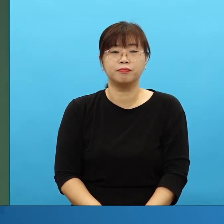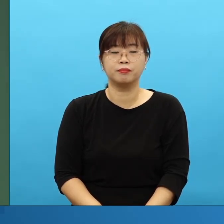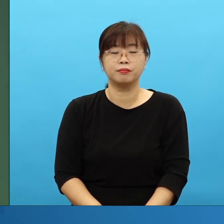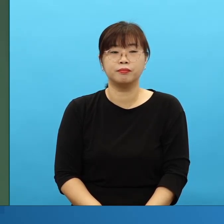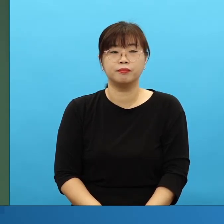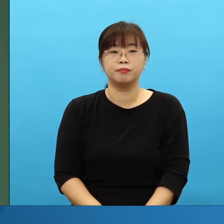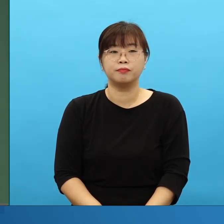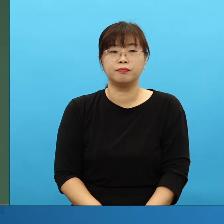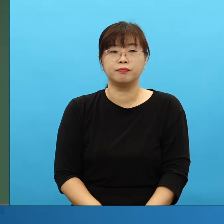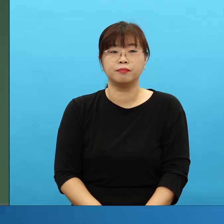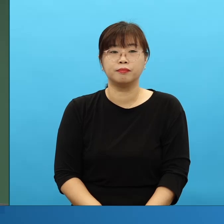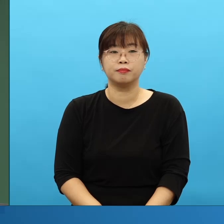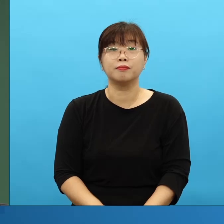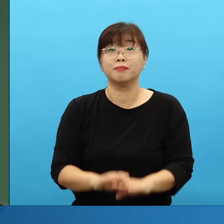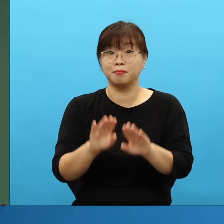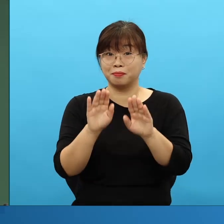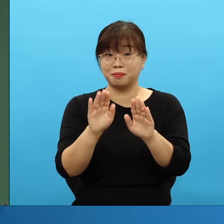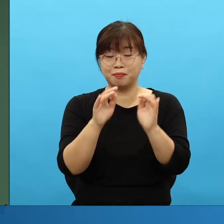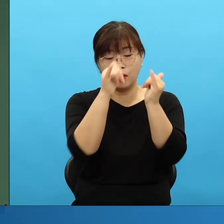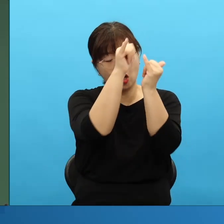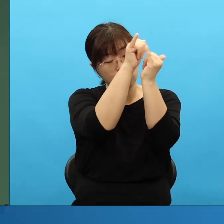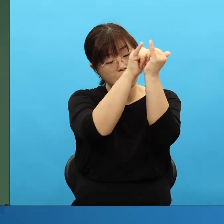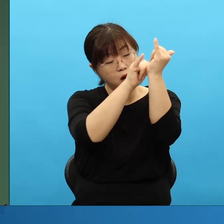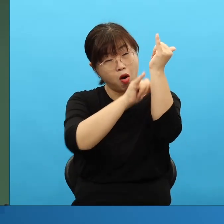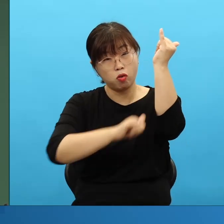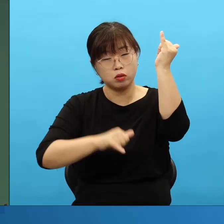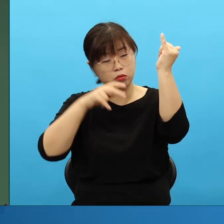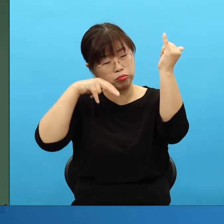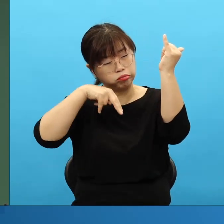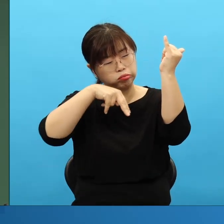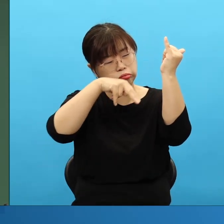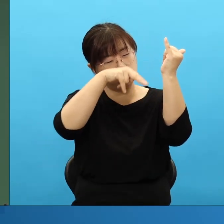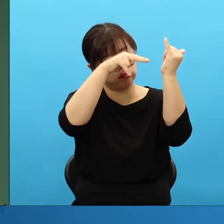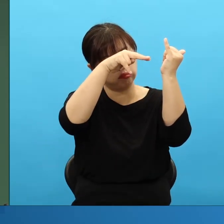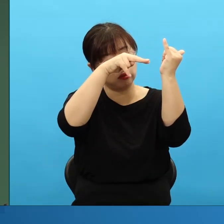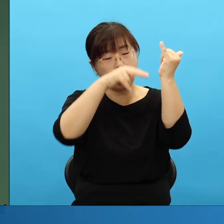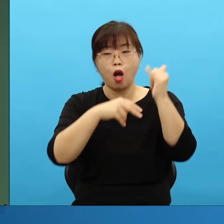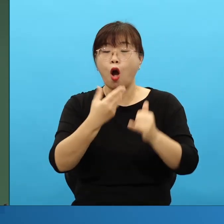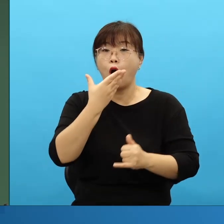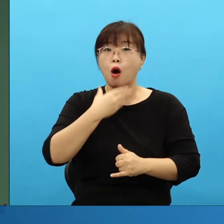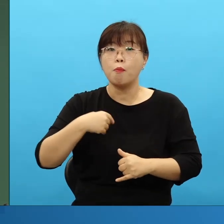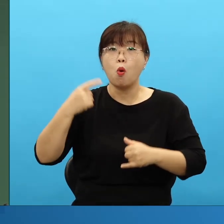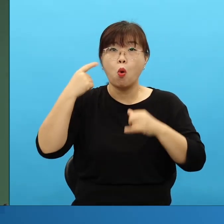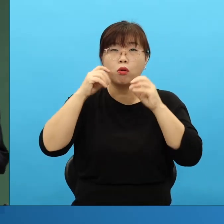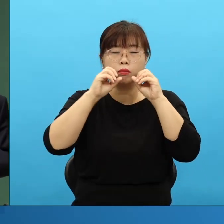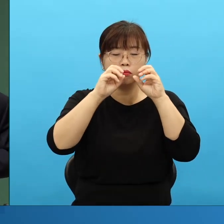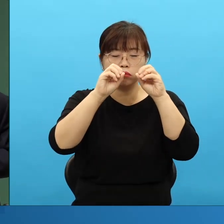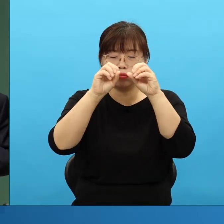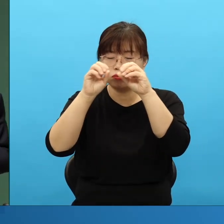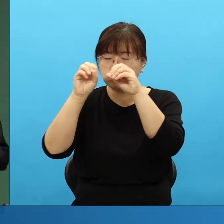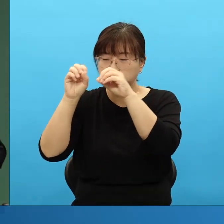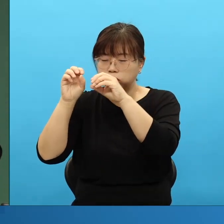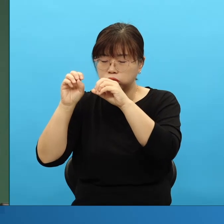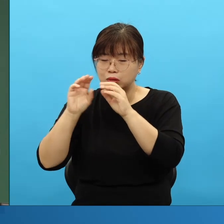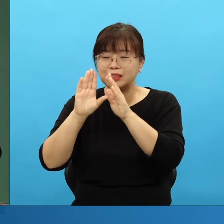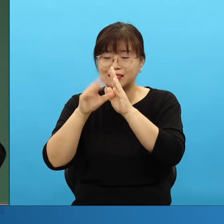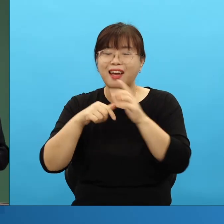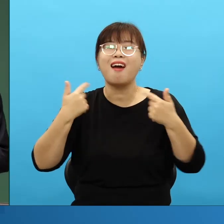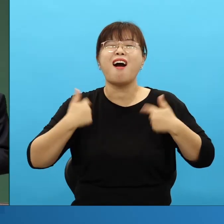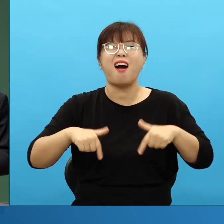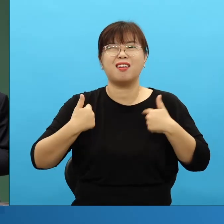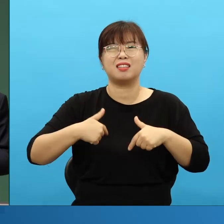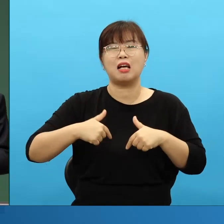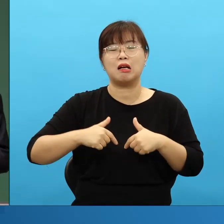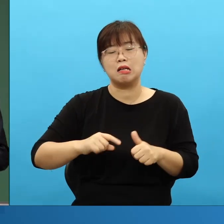복음 전할 때 언제든지 핍박받았습니다만은 초대교회는 한 일곱 가지 상황이 있었어요. So you need to first have a